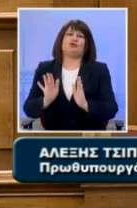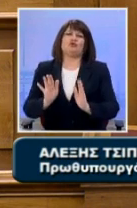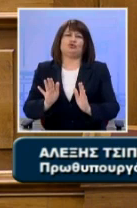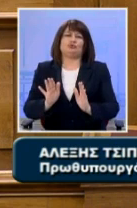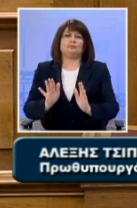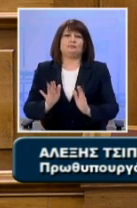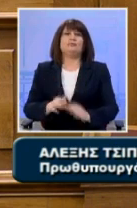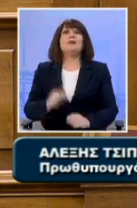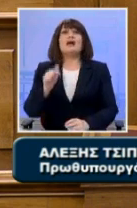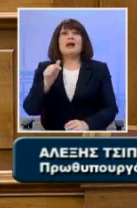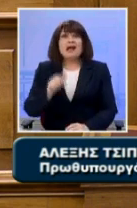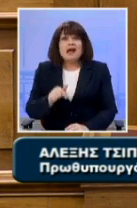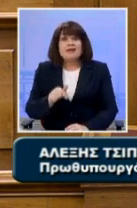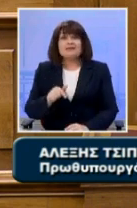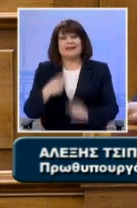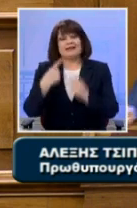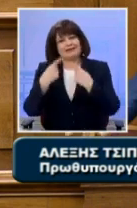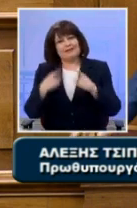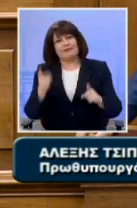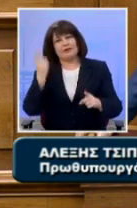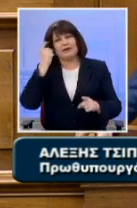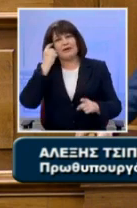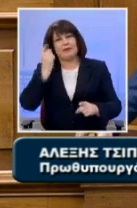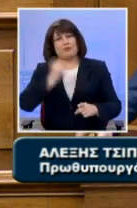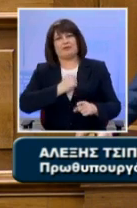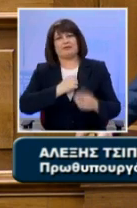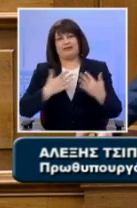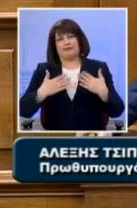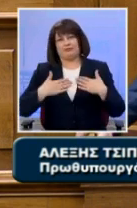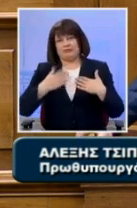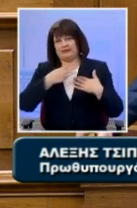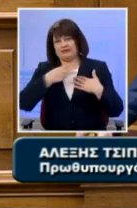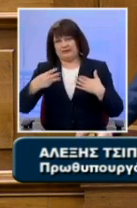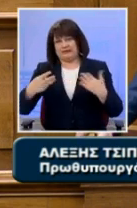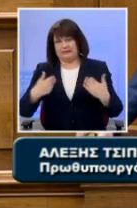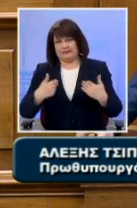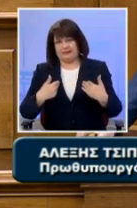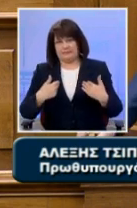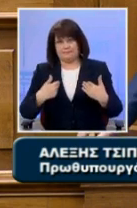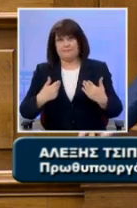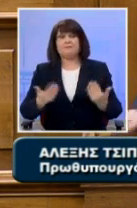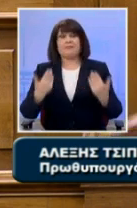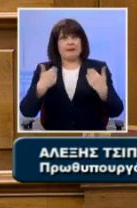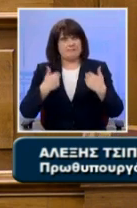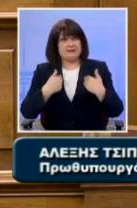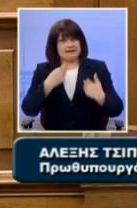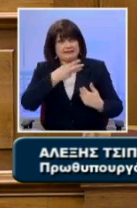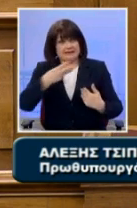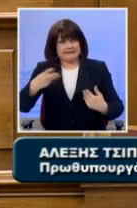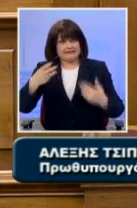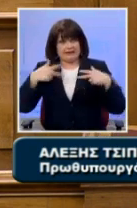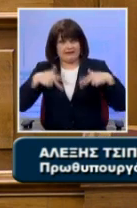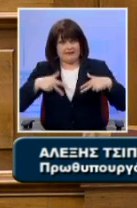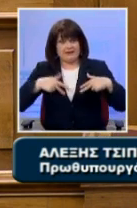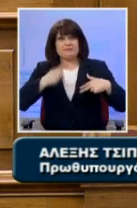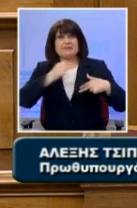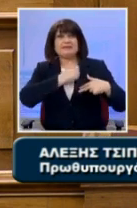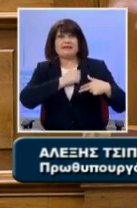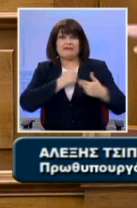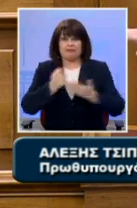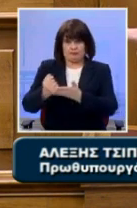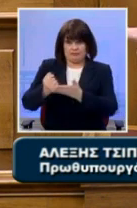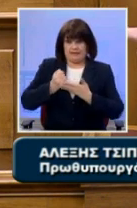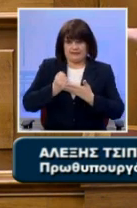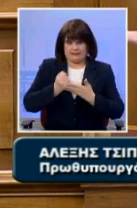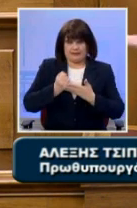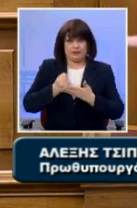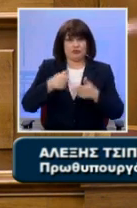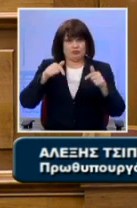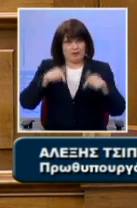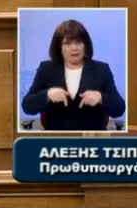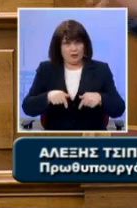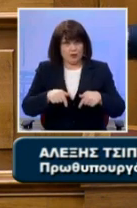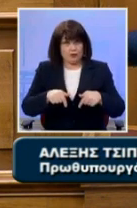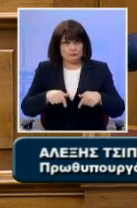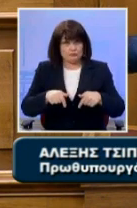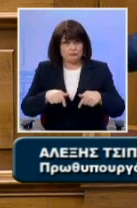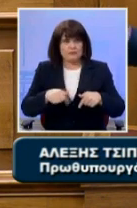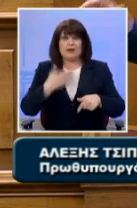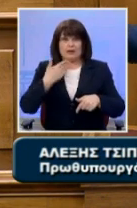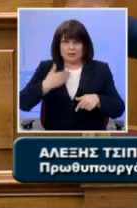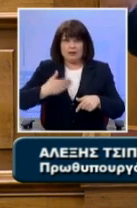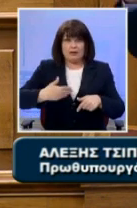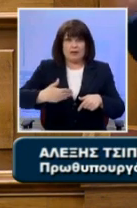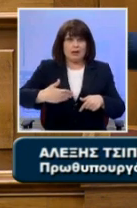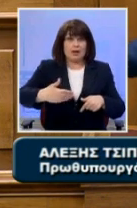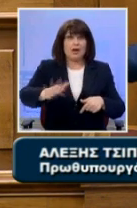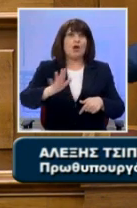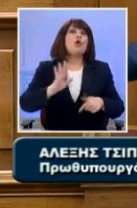Αυτή είναι λοιπόν η διαφορά αντίληψης που έχουμε εμείς. Εμείς θεωρούμε ότι αυτοί που μας στηρίζουν και είμαστε εδώ και θα είμαστε